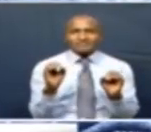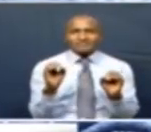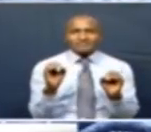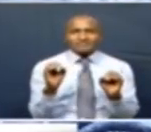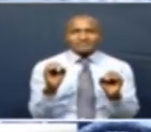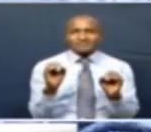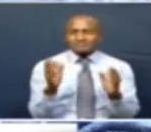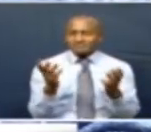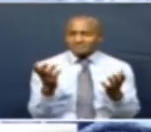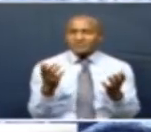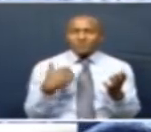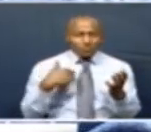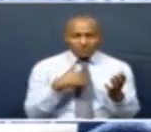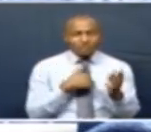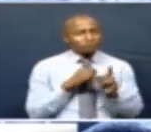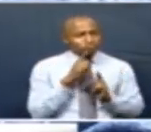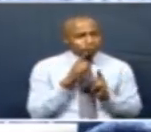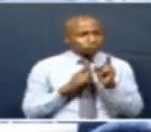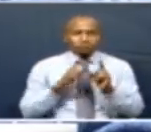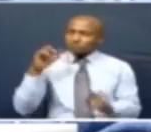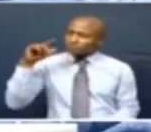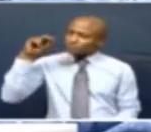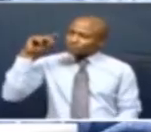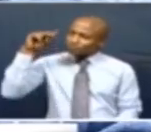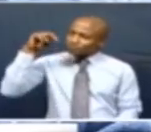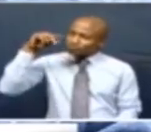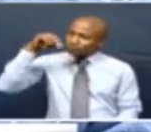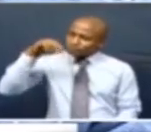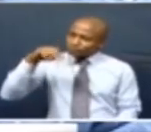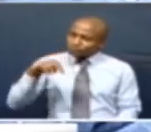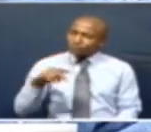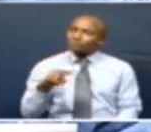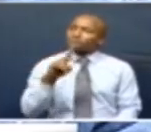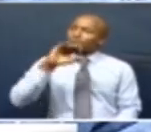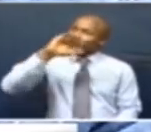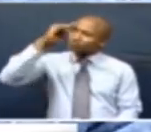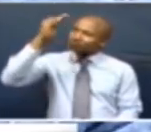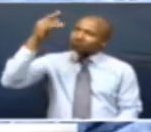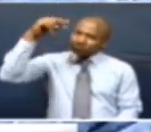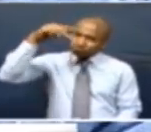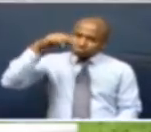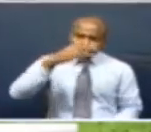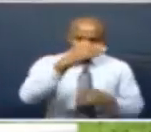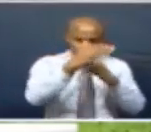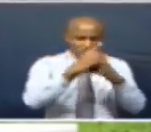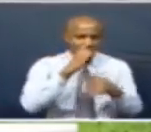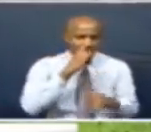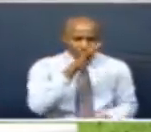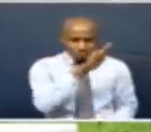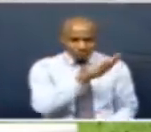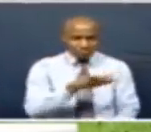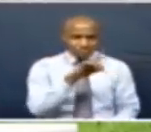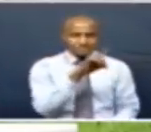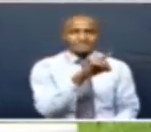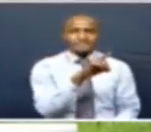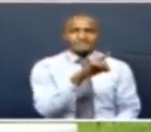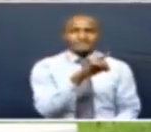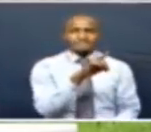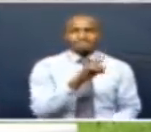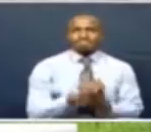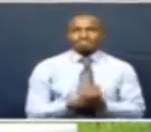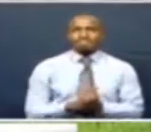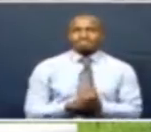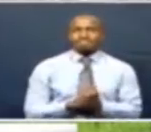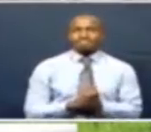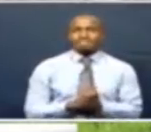safari ya moja kwa moja kutoka huko kwa mlima mpaka huko karibu na area kwetu. All this while, 7 of his